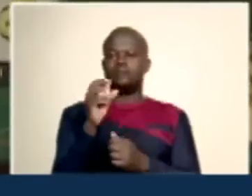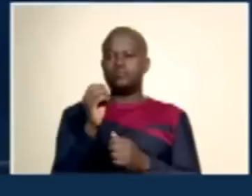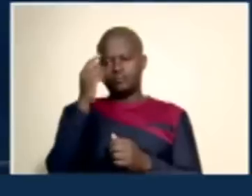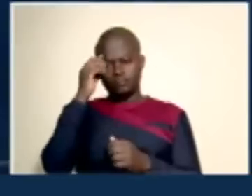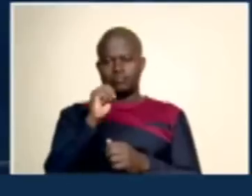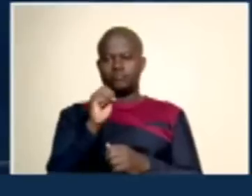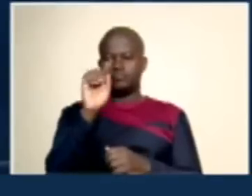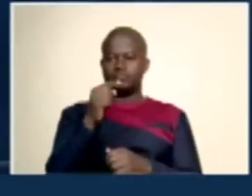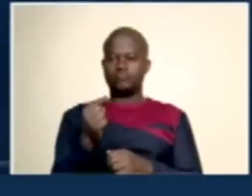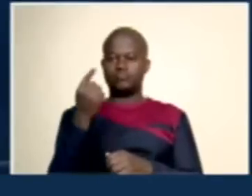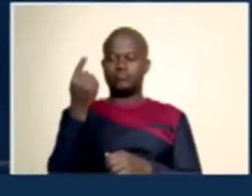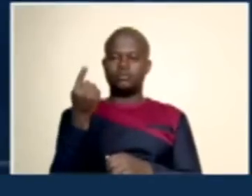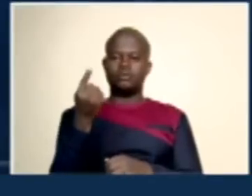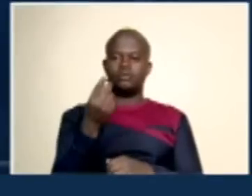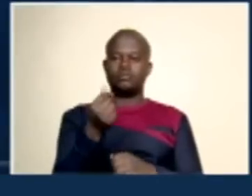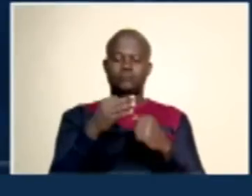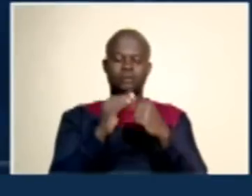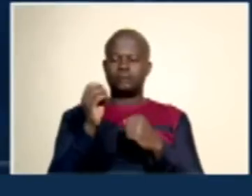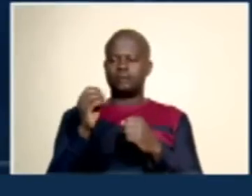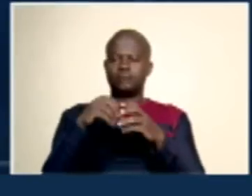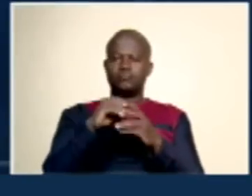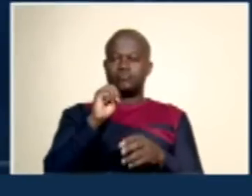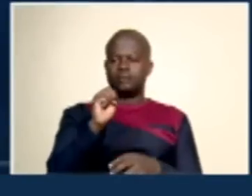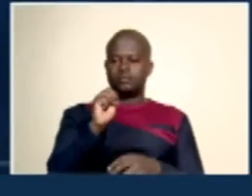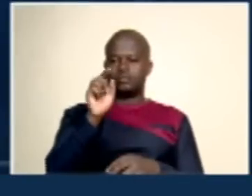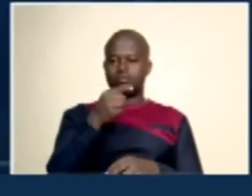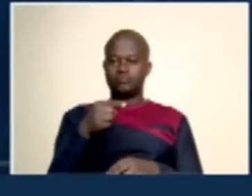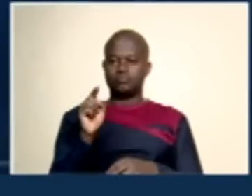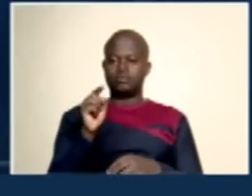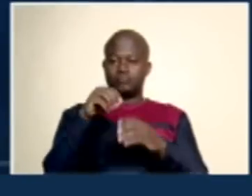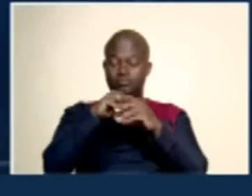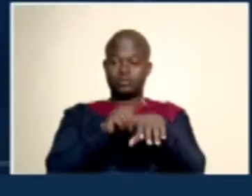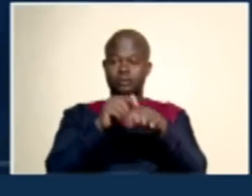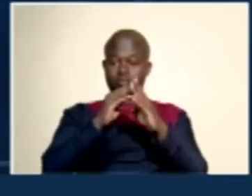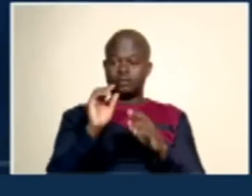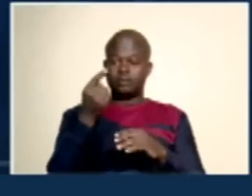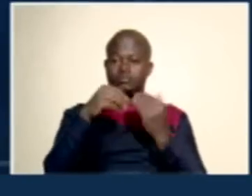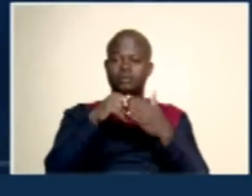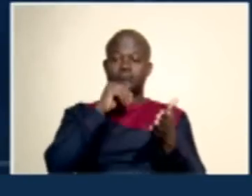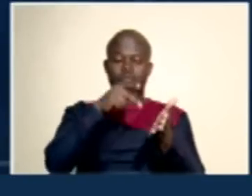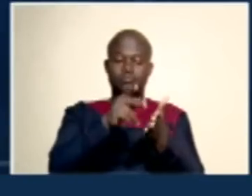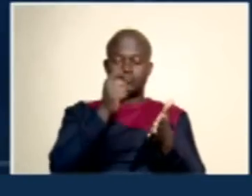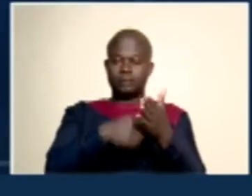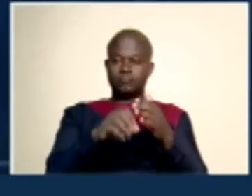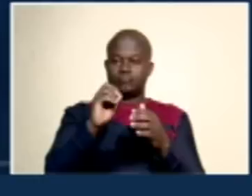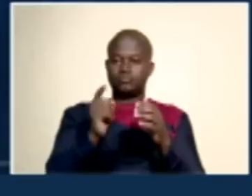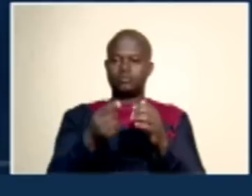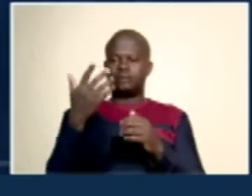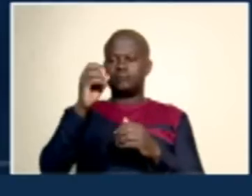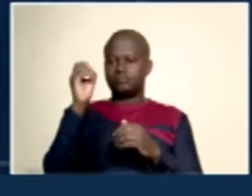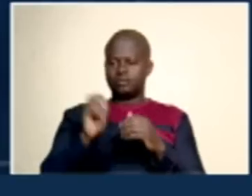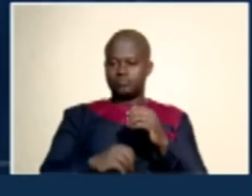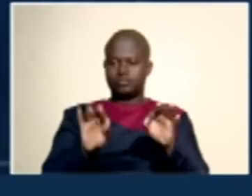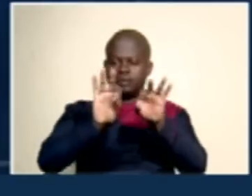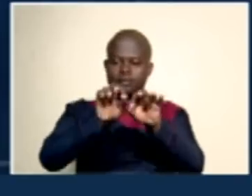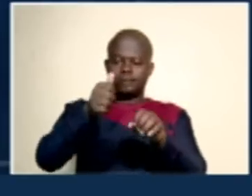kare, aba amafaranga 80 kuri metero kare. Inzu ya mbere yo guturamo idasoreshwa, inzu ya kabiri izasoreshwa 0.5%